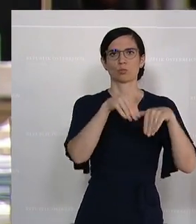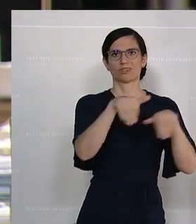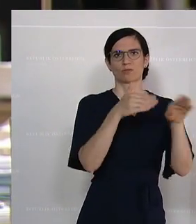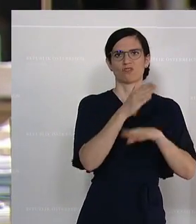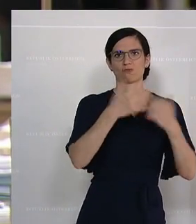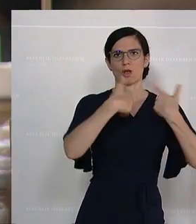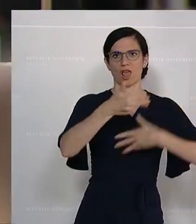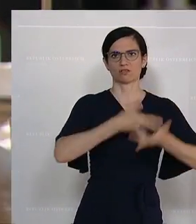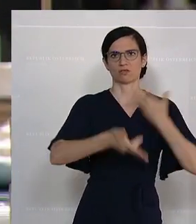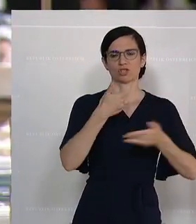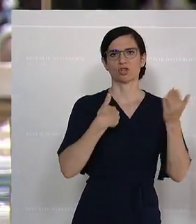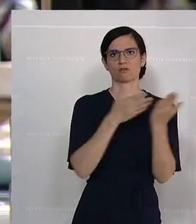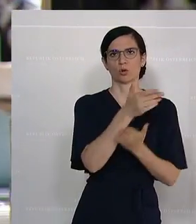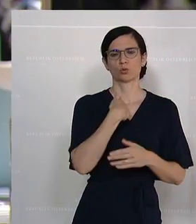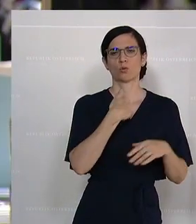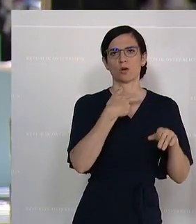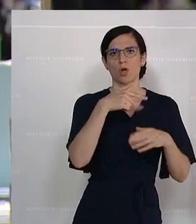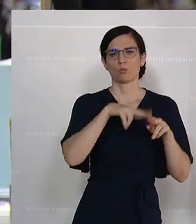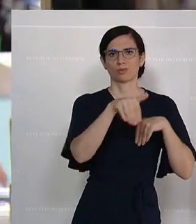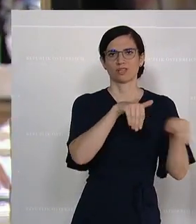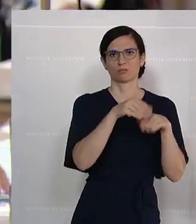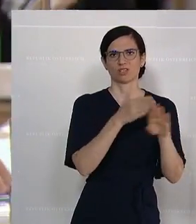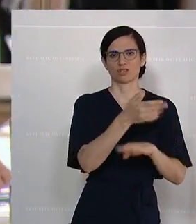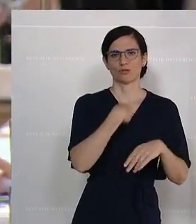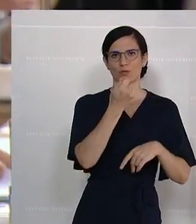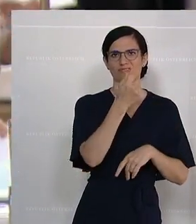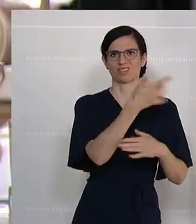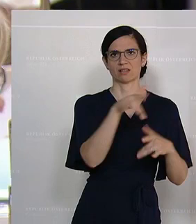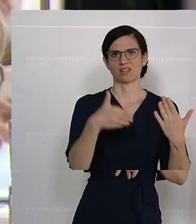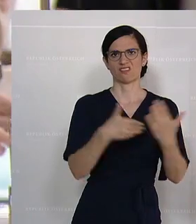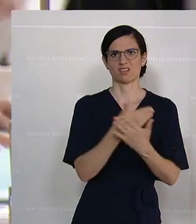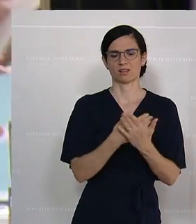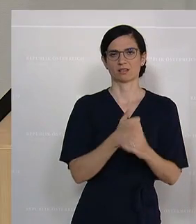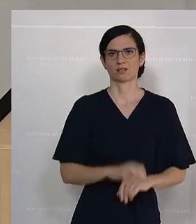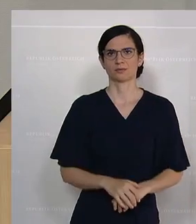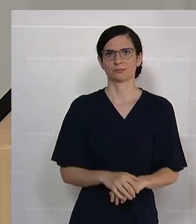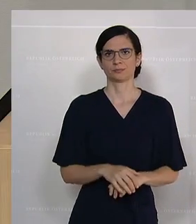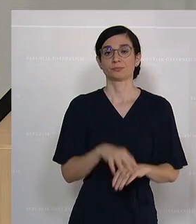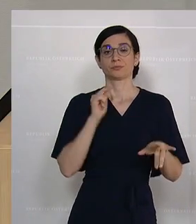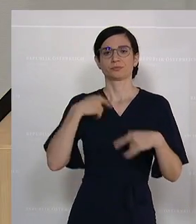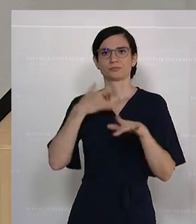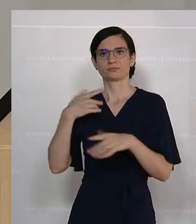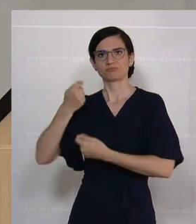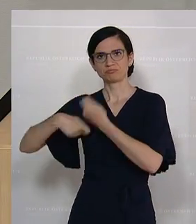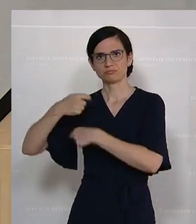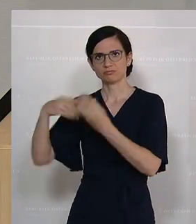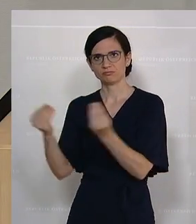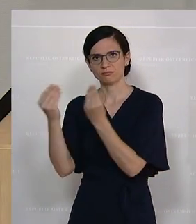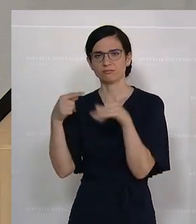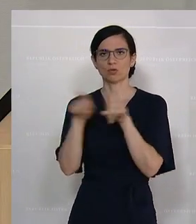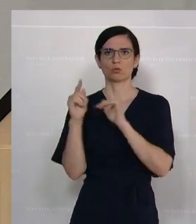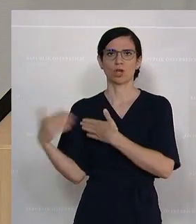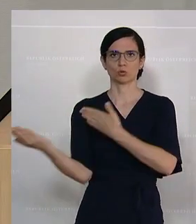landwirtschaft durch den bundesminister für finanzen vertreten sie die der eingelangten verhandlungsgegenstände und ihren